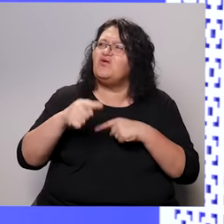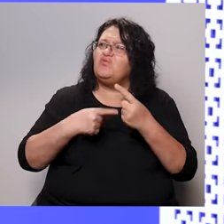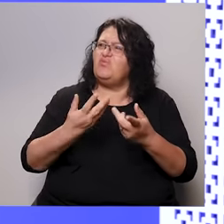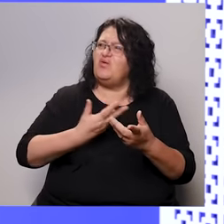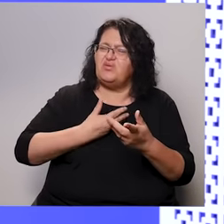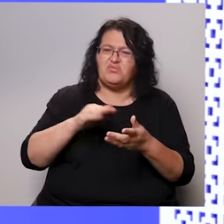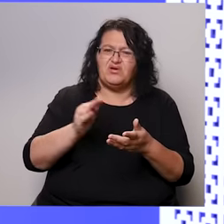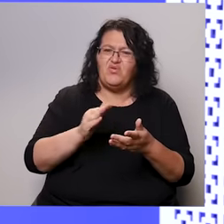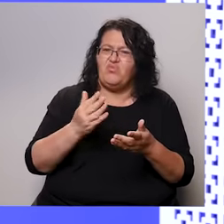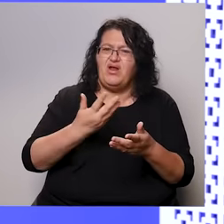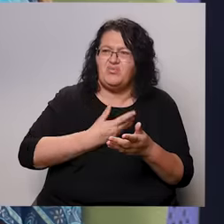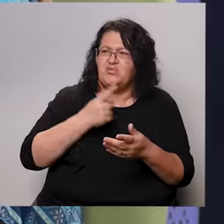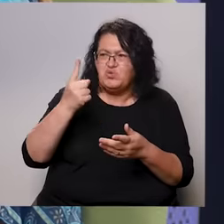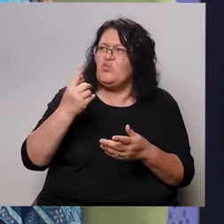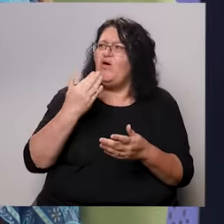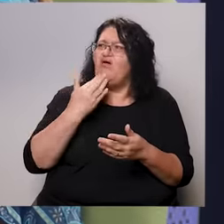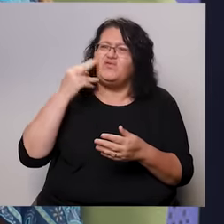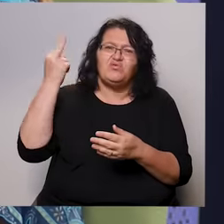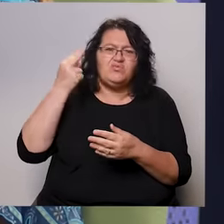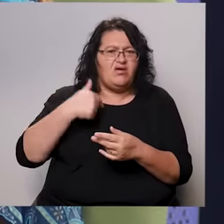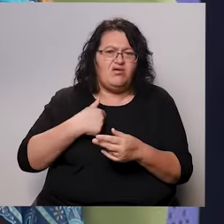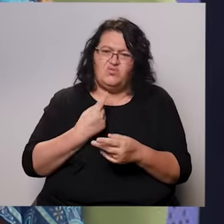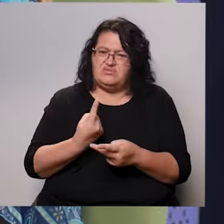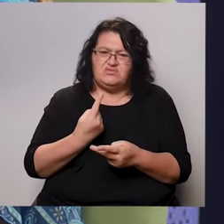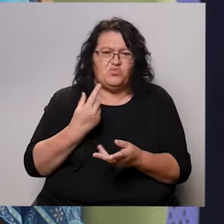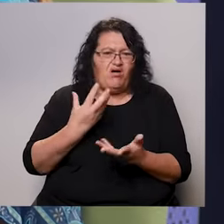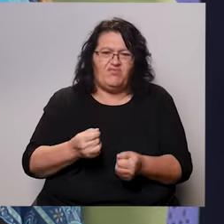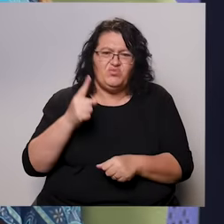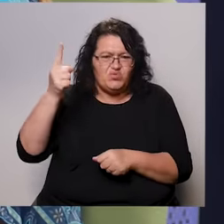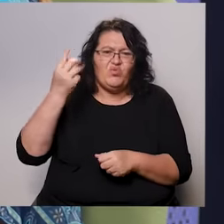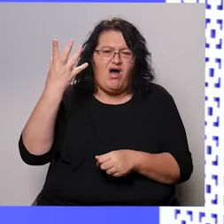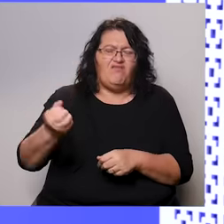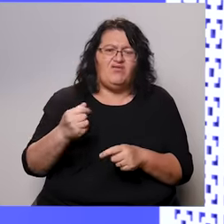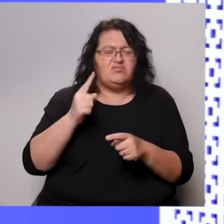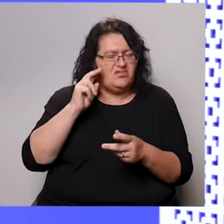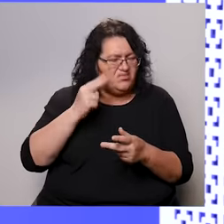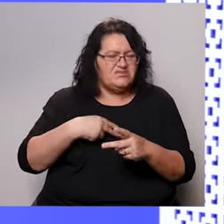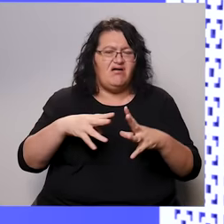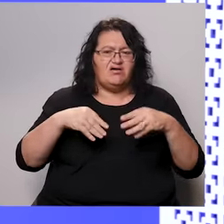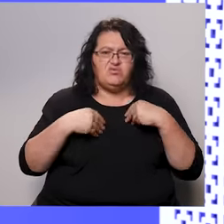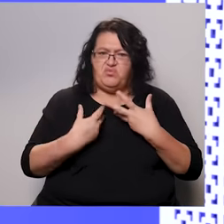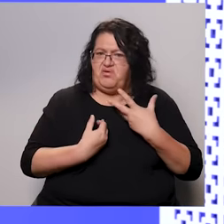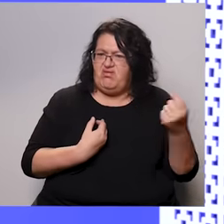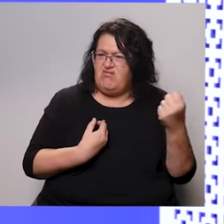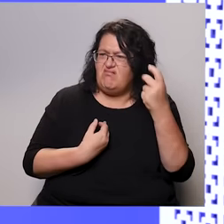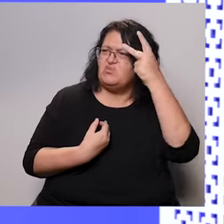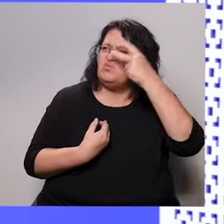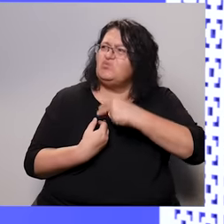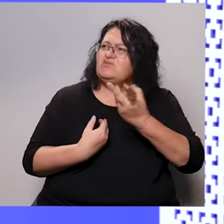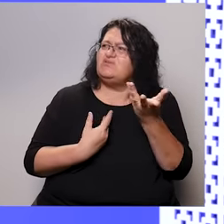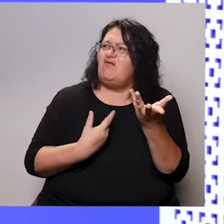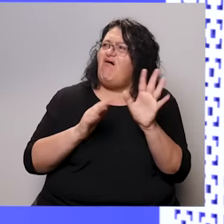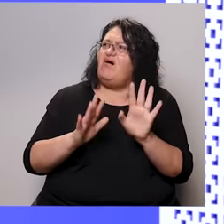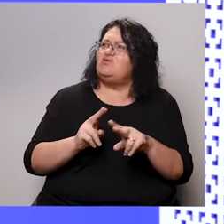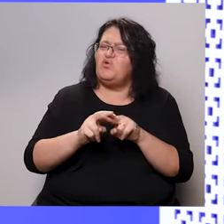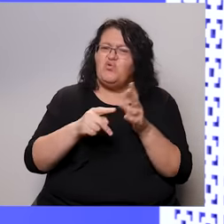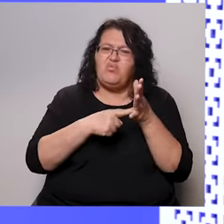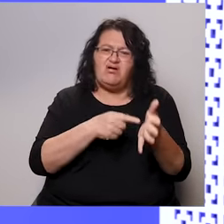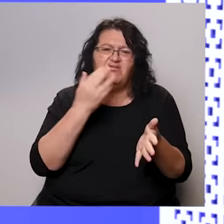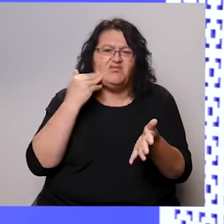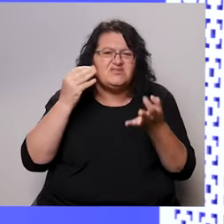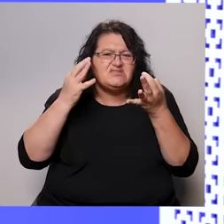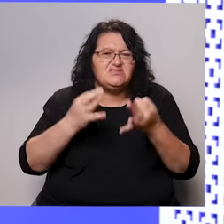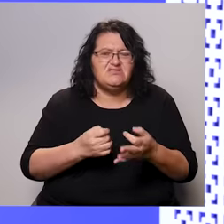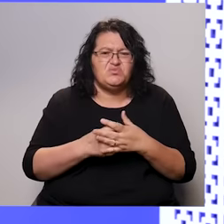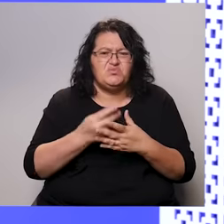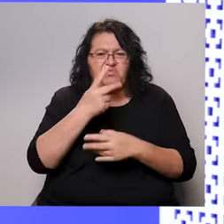m-ai convins? Că Tu m-ai convins, nu eu m-am convins. După ce m-ai convins, Tu mi-l iei? Adică în felul în care arată fata